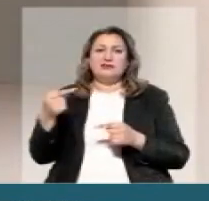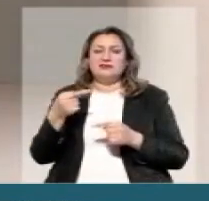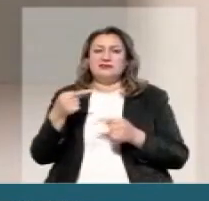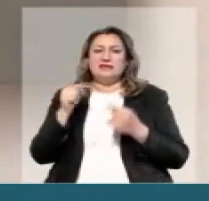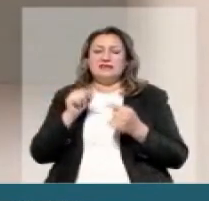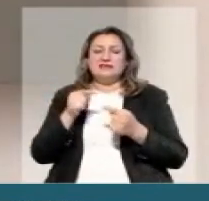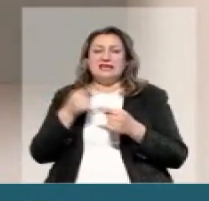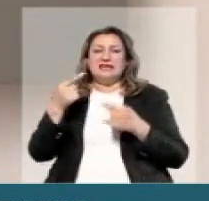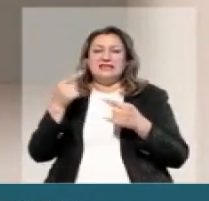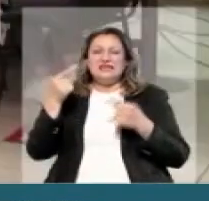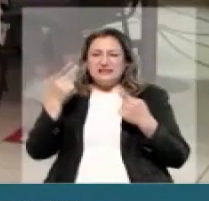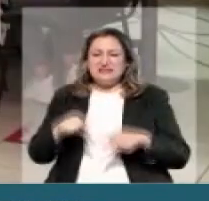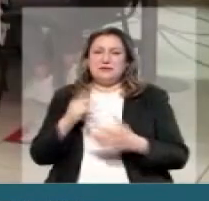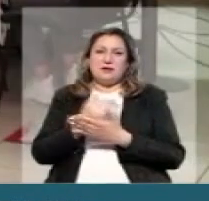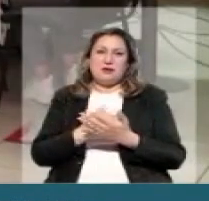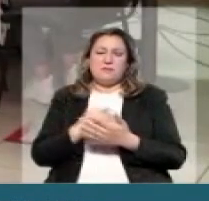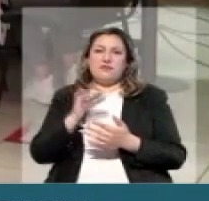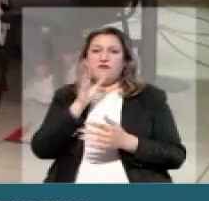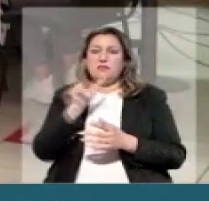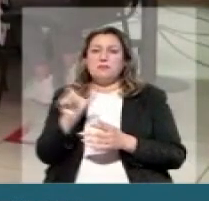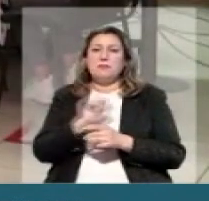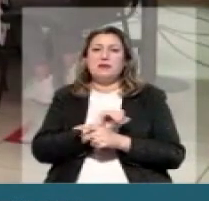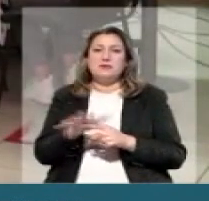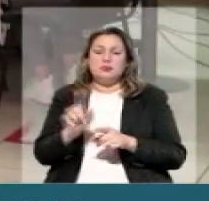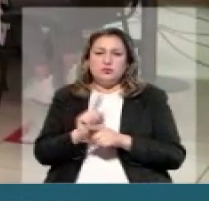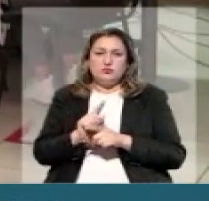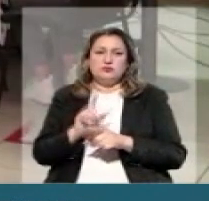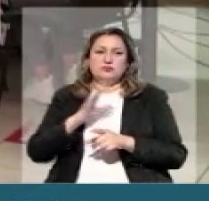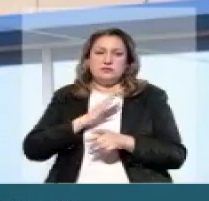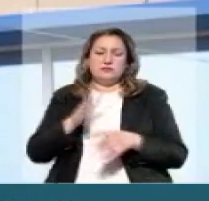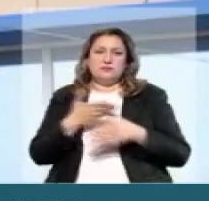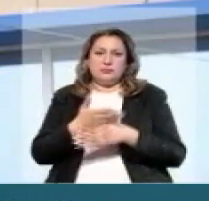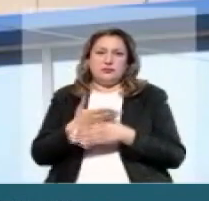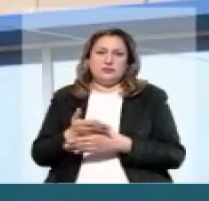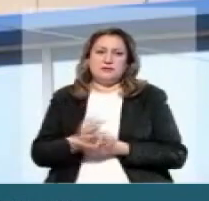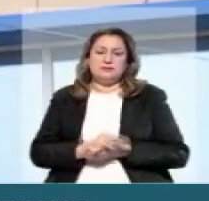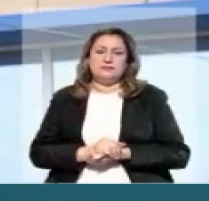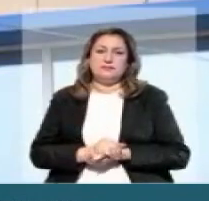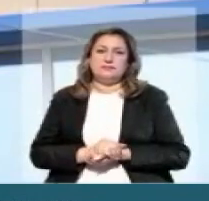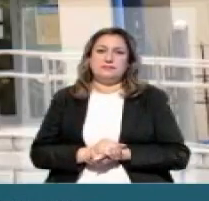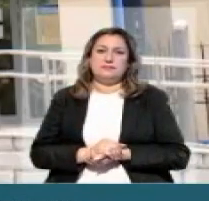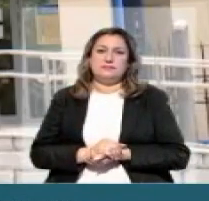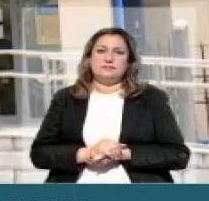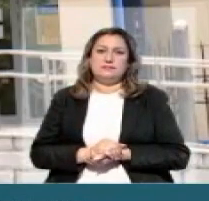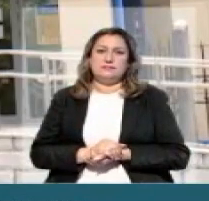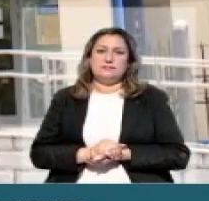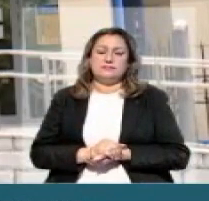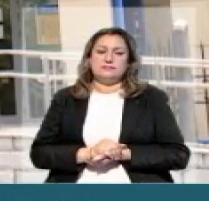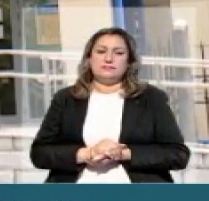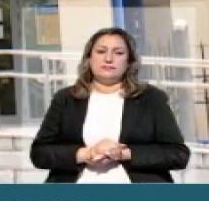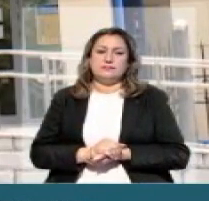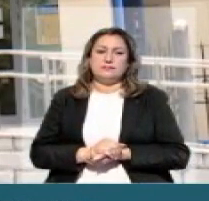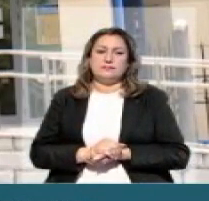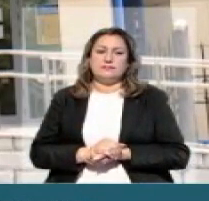түрлі бағдарламаларында қолдаушысы болды. Бүгінде банк тамақ өнеркәсібі саласындағы жобаларды дамытуға да ықпал етіп жатыр.